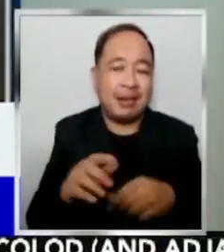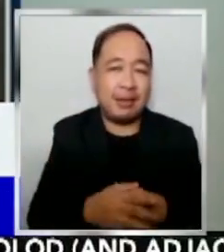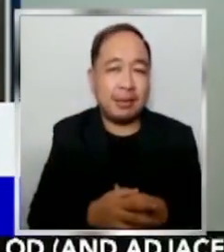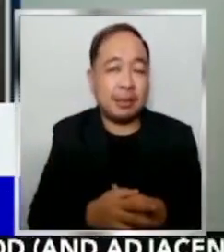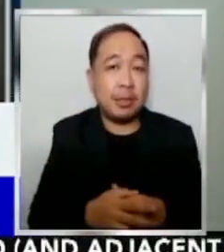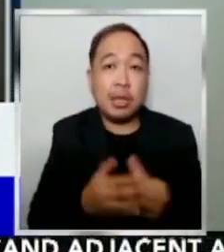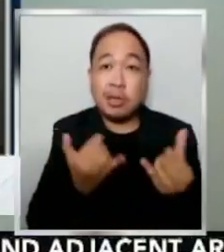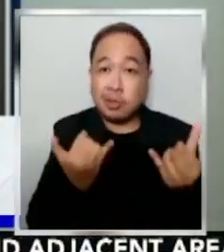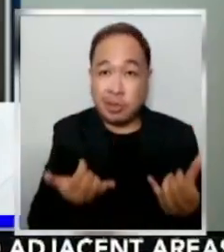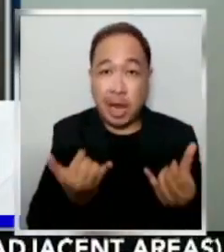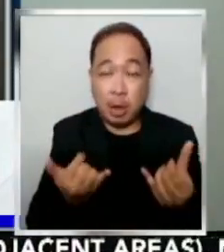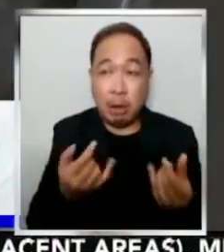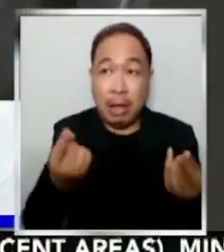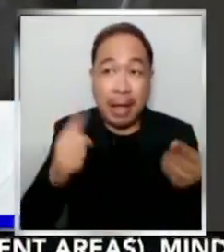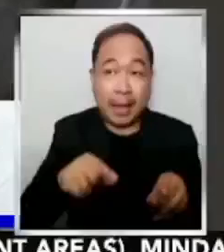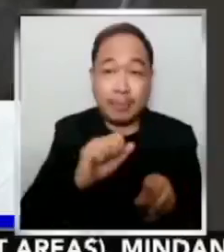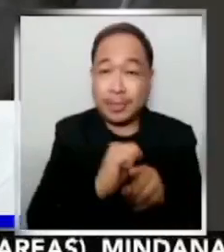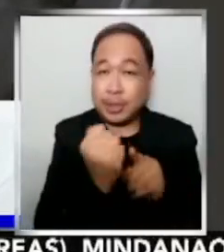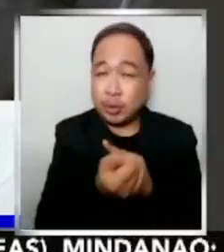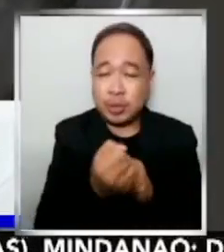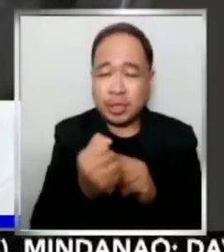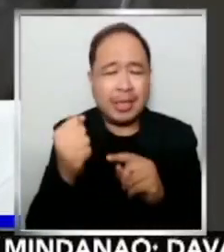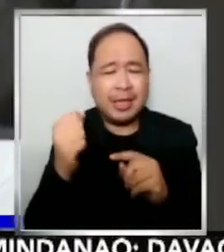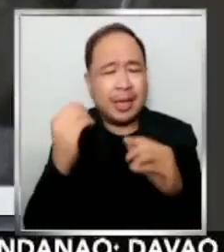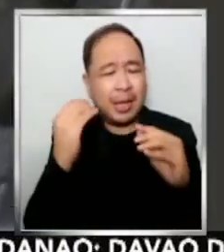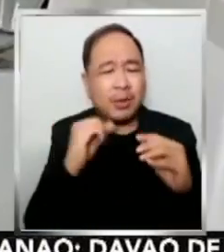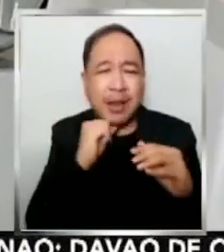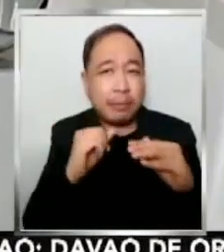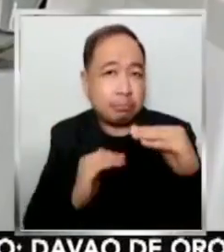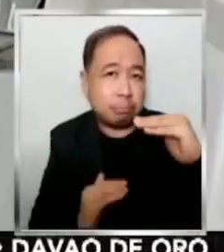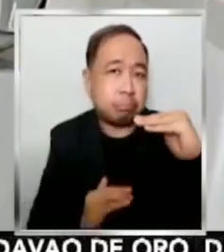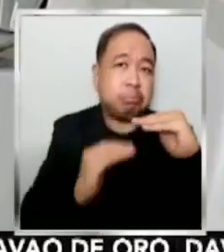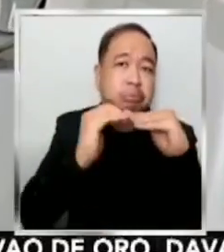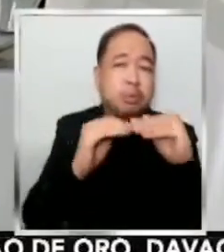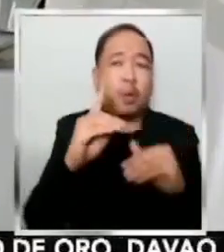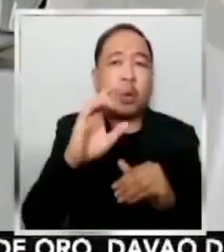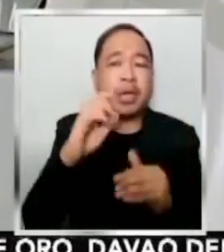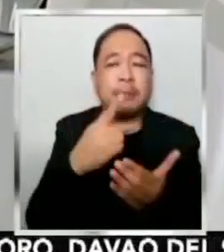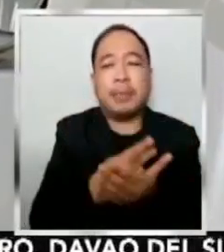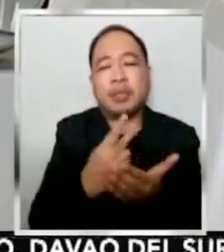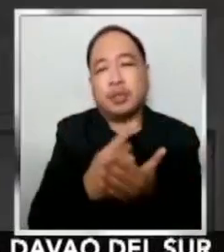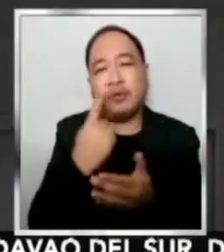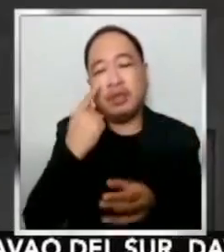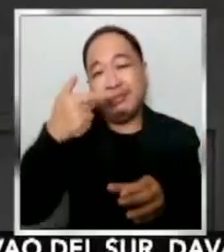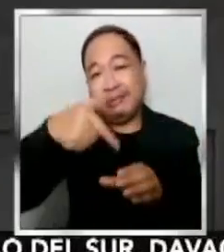naaabot sa 100 yan. Cedric Castillo, Nakatutok, 24 Oras.